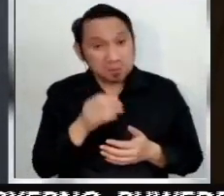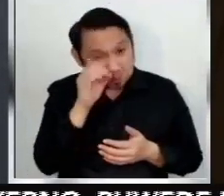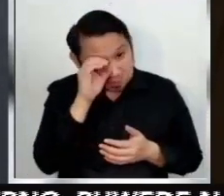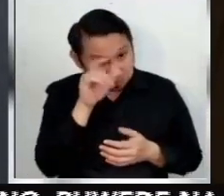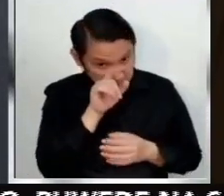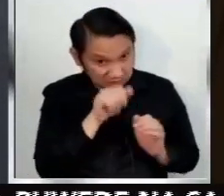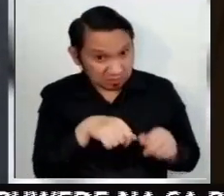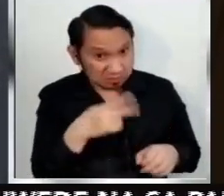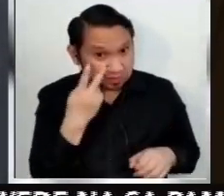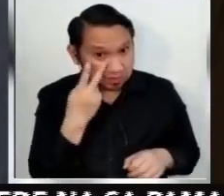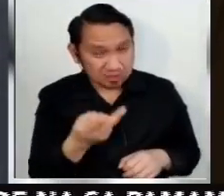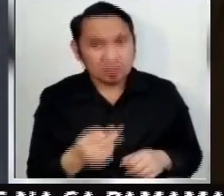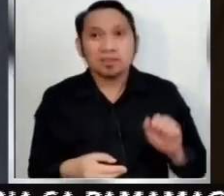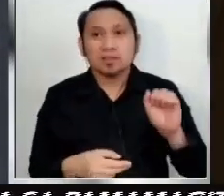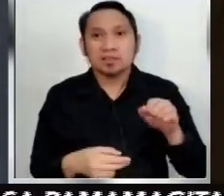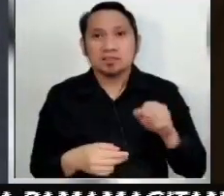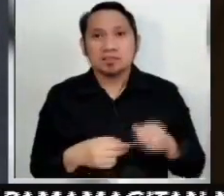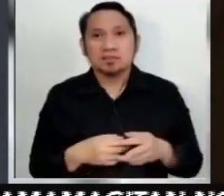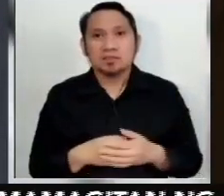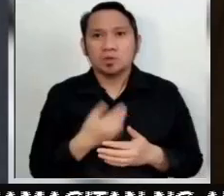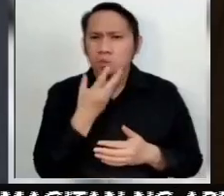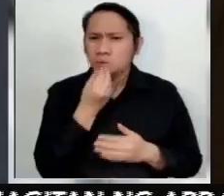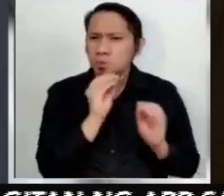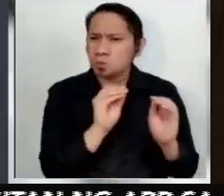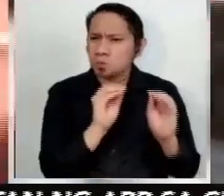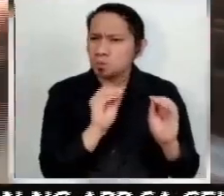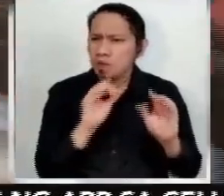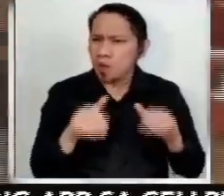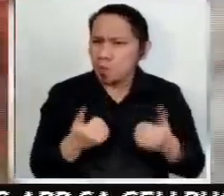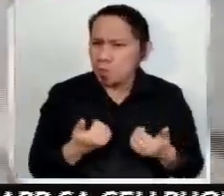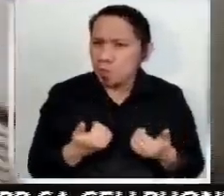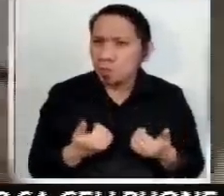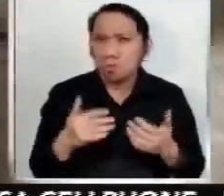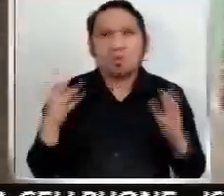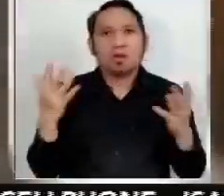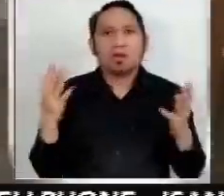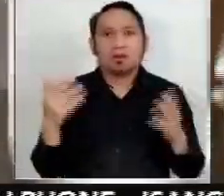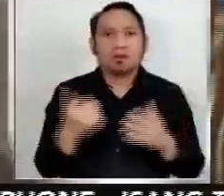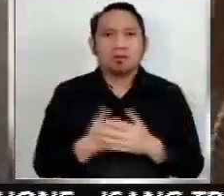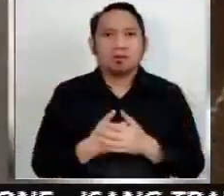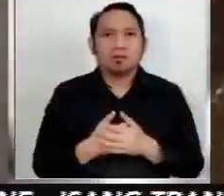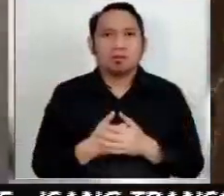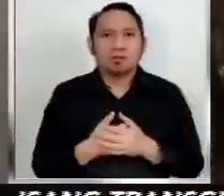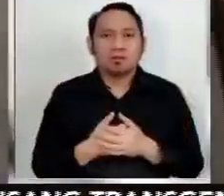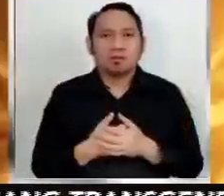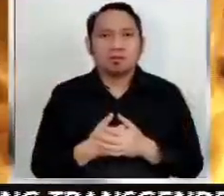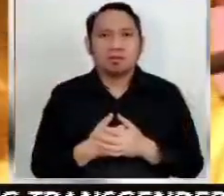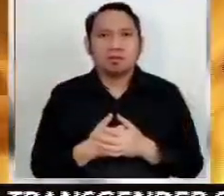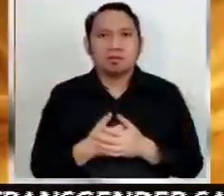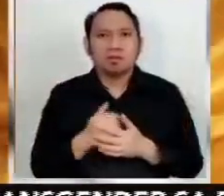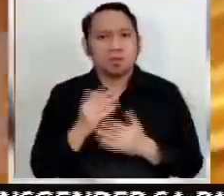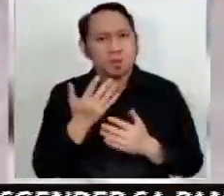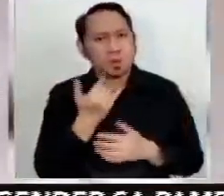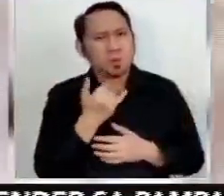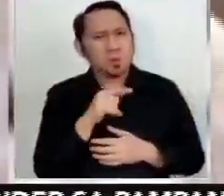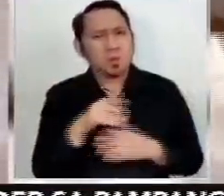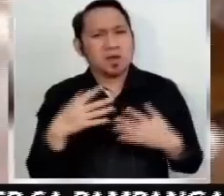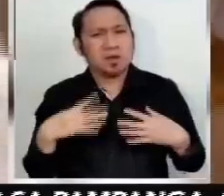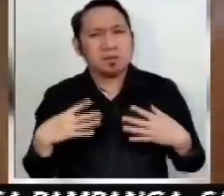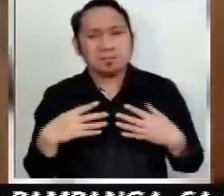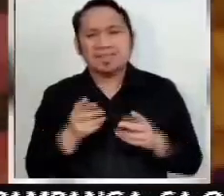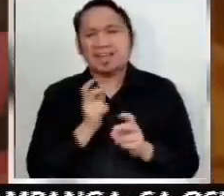Opo. Tinuturo sa'yo, no? Wala po. Oh, bakit ganyan lang yung damit mo? Bukod sa hirap